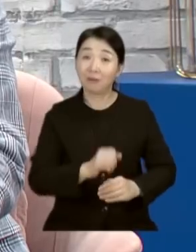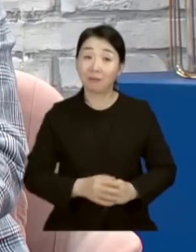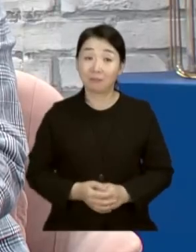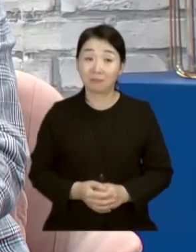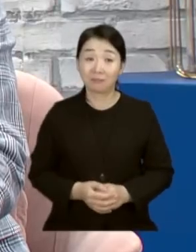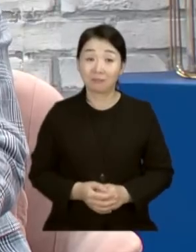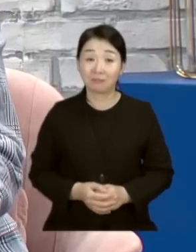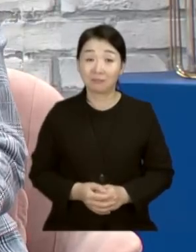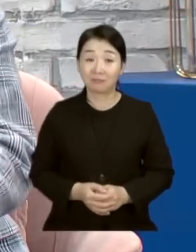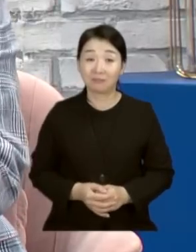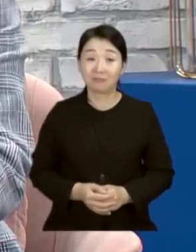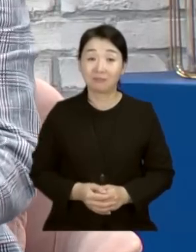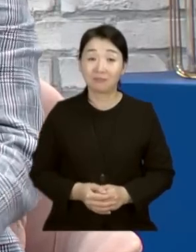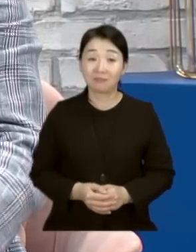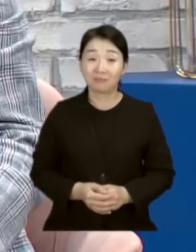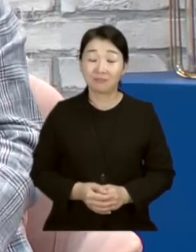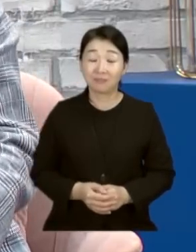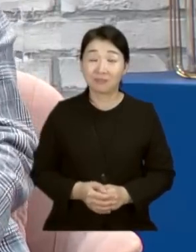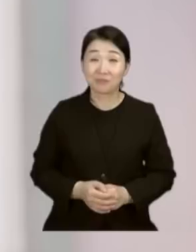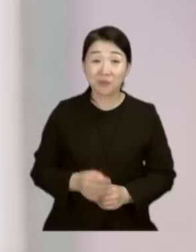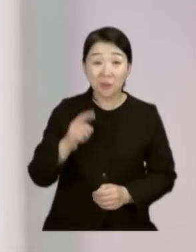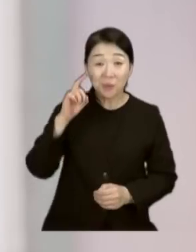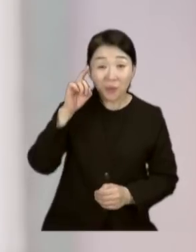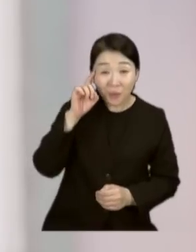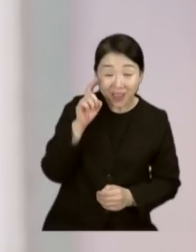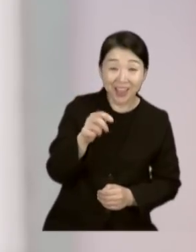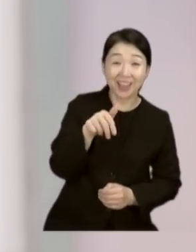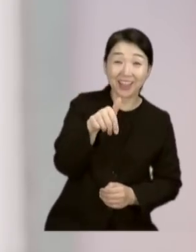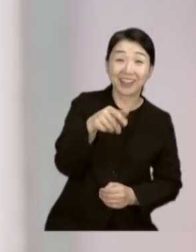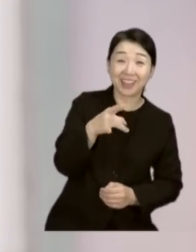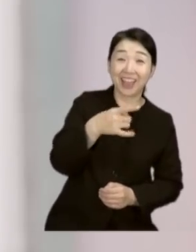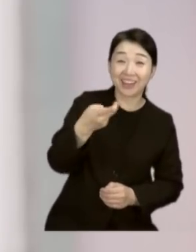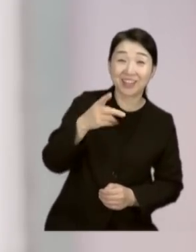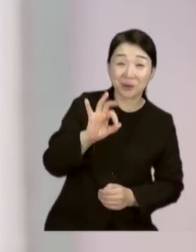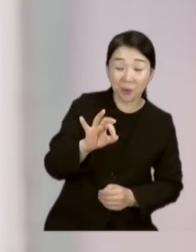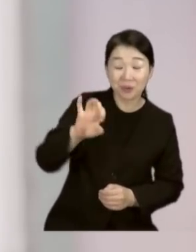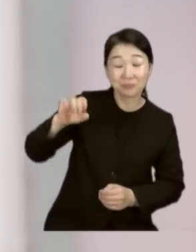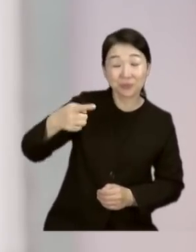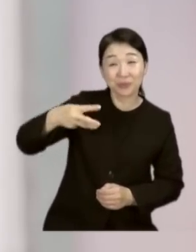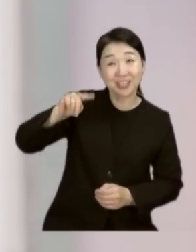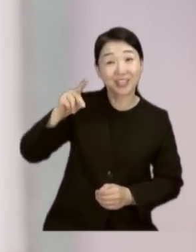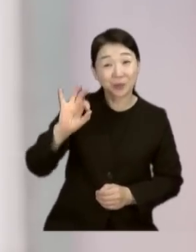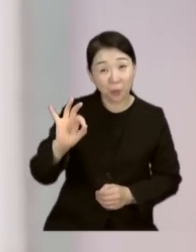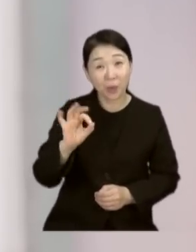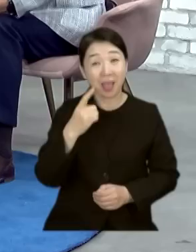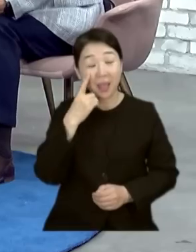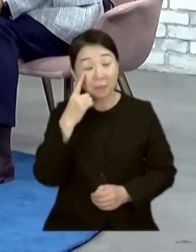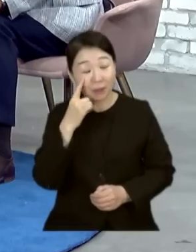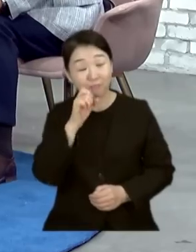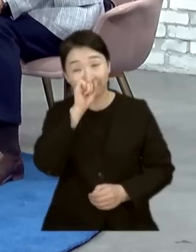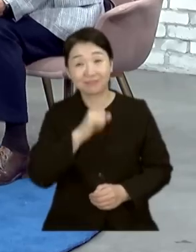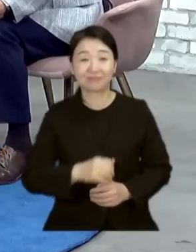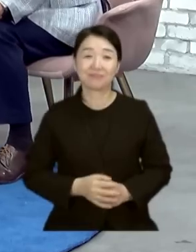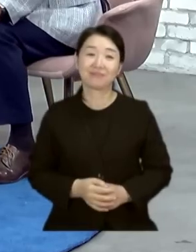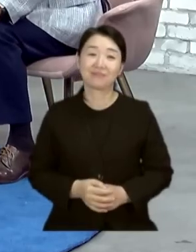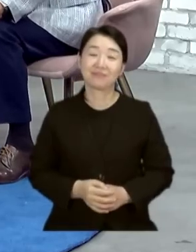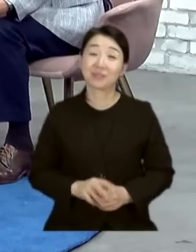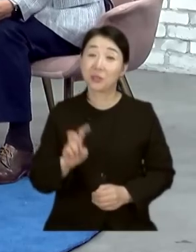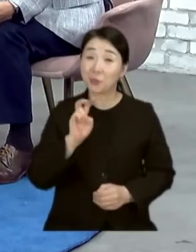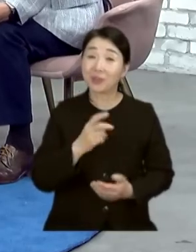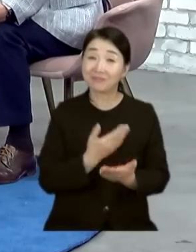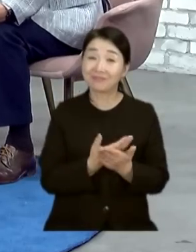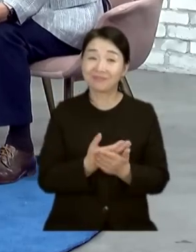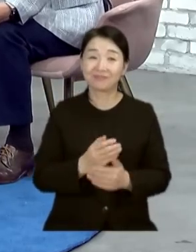좋잖아요. 그렇죠. 그 이렇게 하는 거지. 게리롱 프리롱. 아 그러면 조금만 네. 저희가 들어볼 수 있을까요? 네 처음에